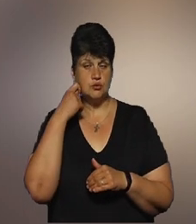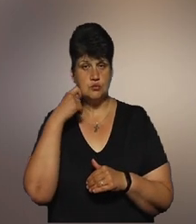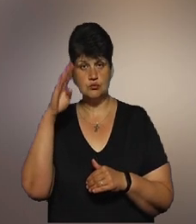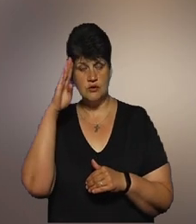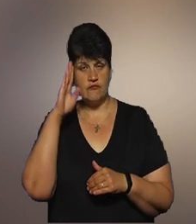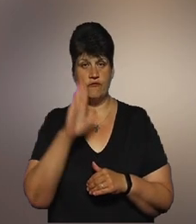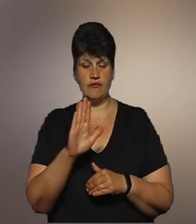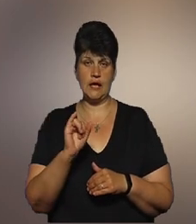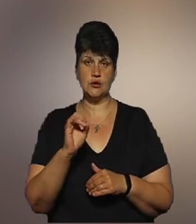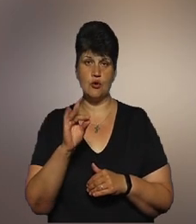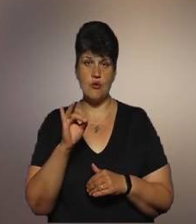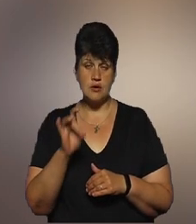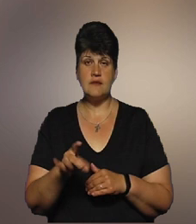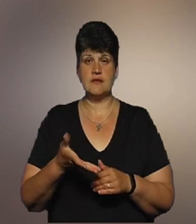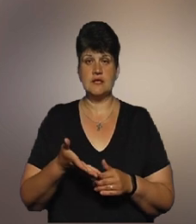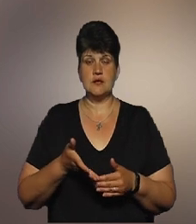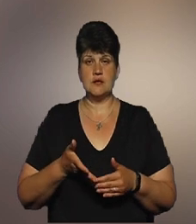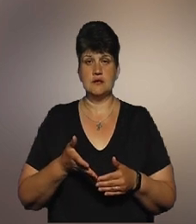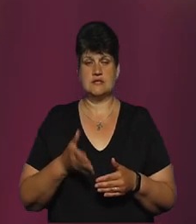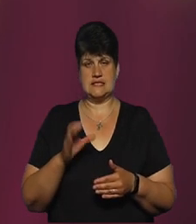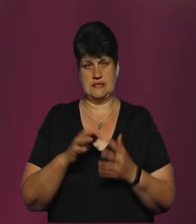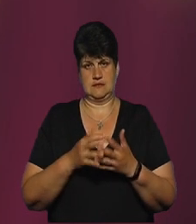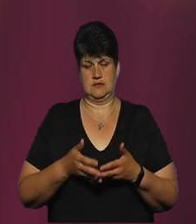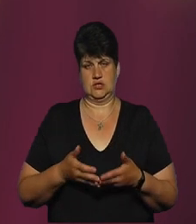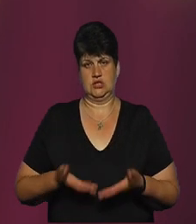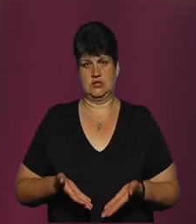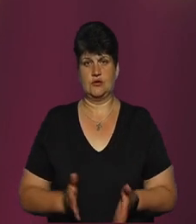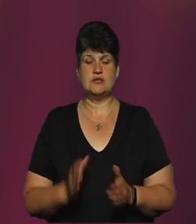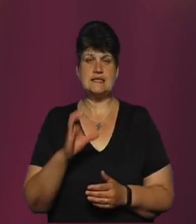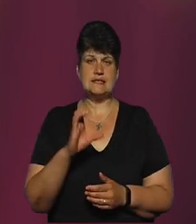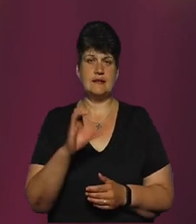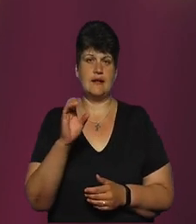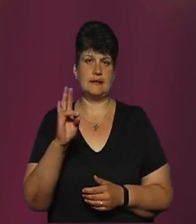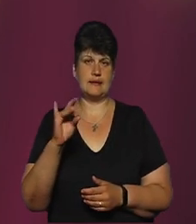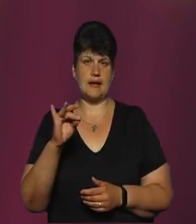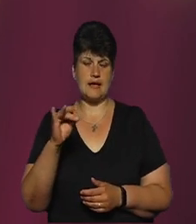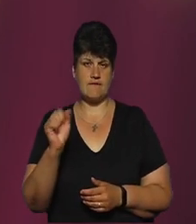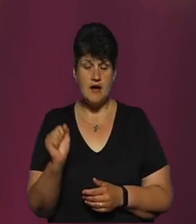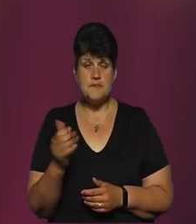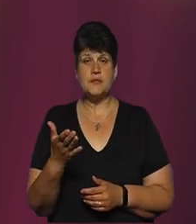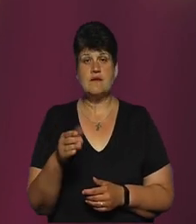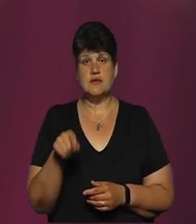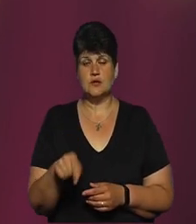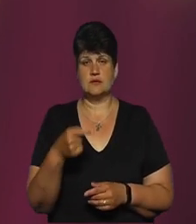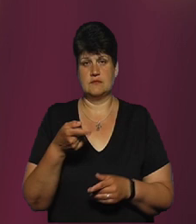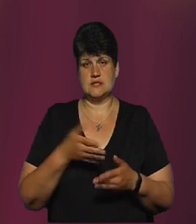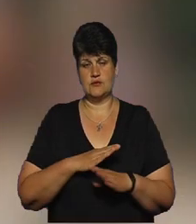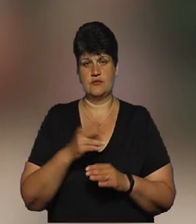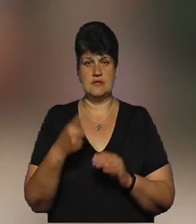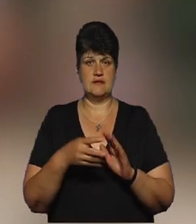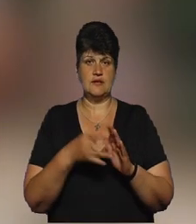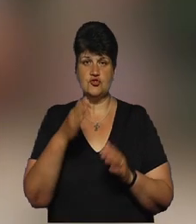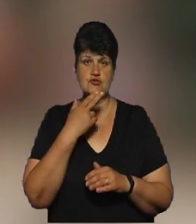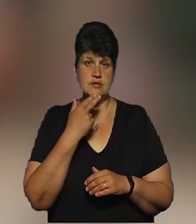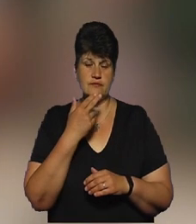Росінчуком. Він уродженець села Нивра Скала-Подільської громади. Військовослужбовець загинув 23 червня під час виконання бойового завдання.